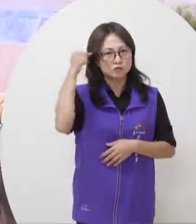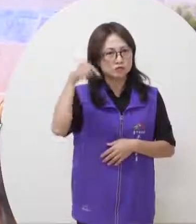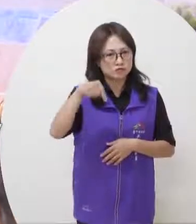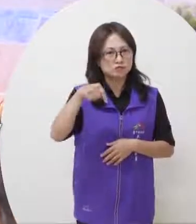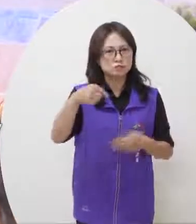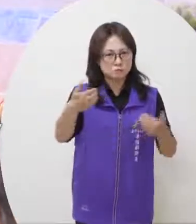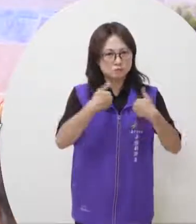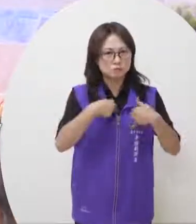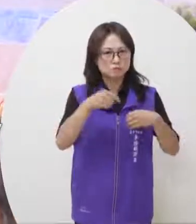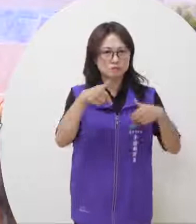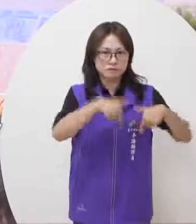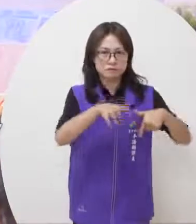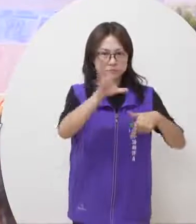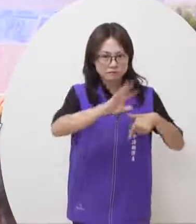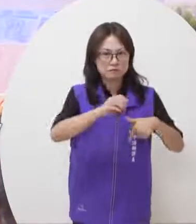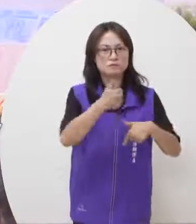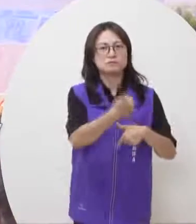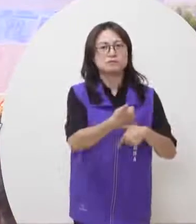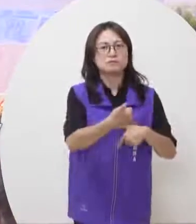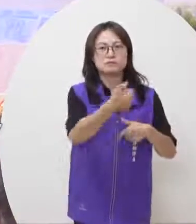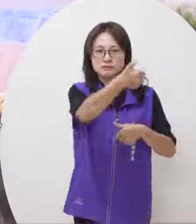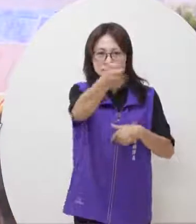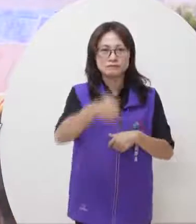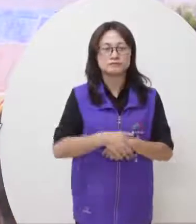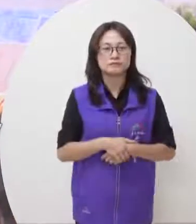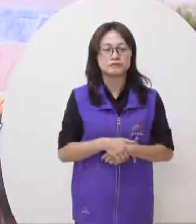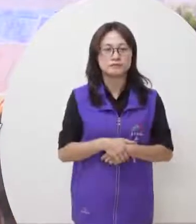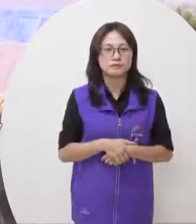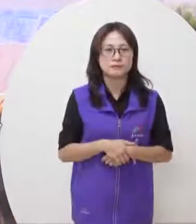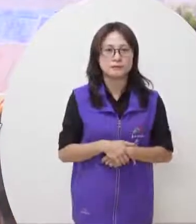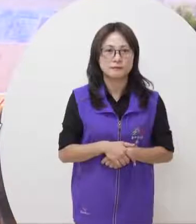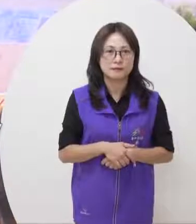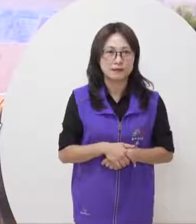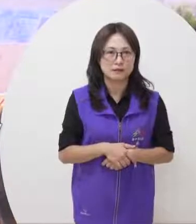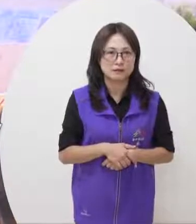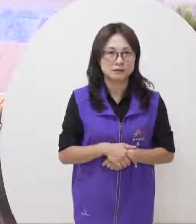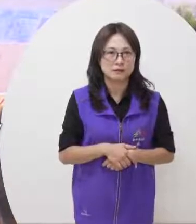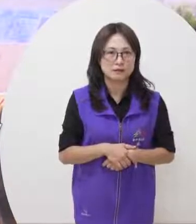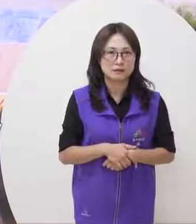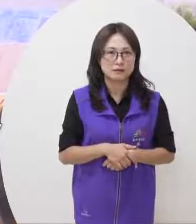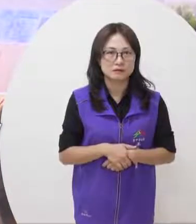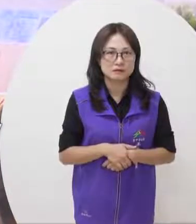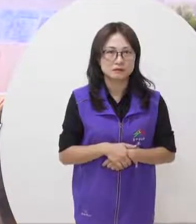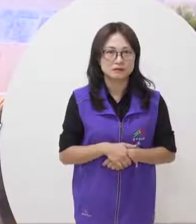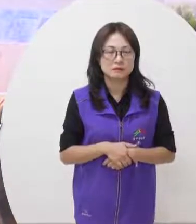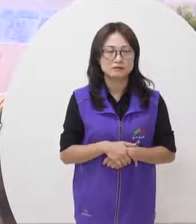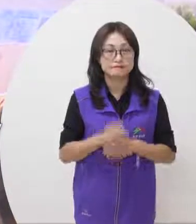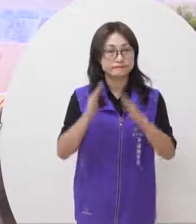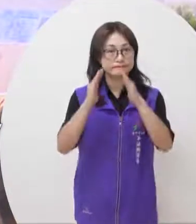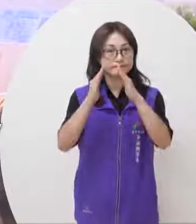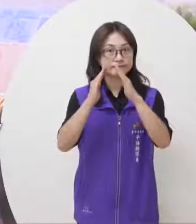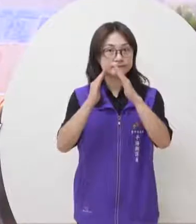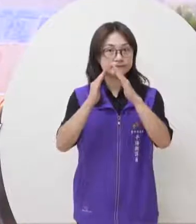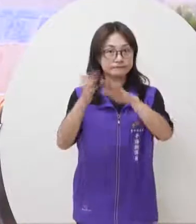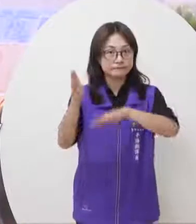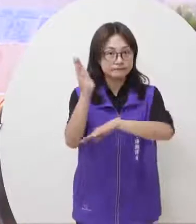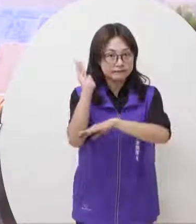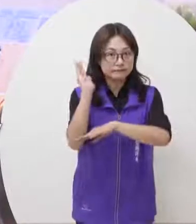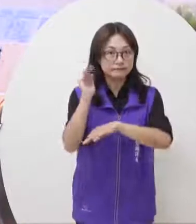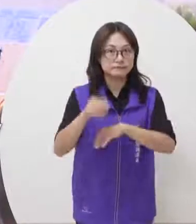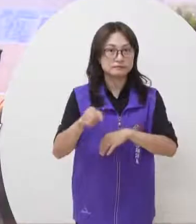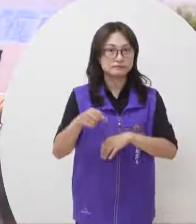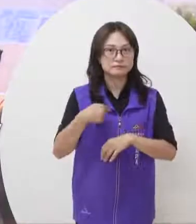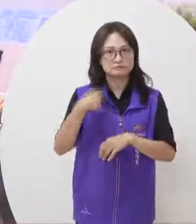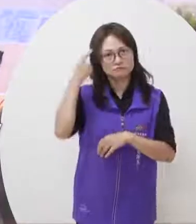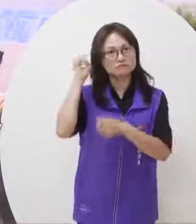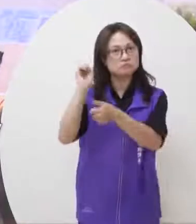谢。那当然中义必须给市政府中心一个建议了，知己